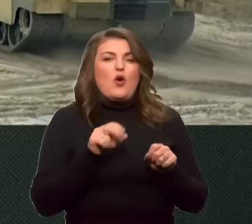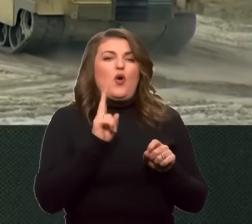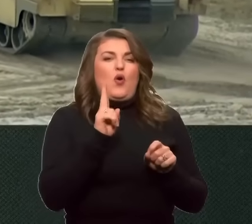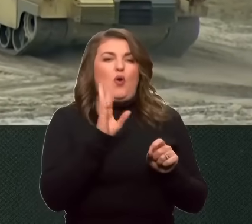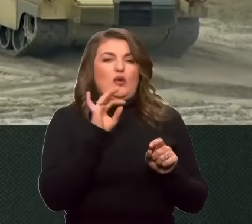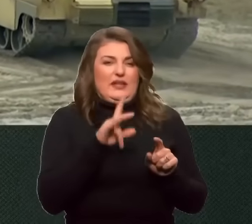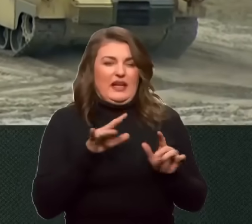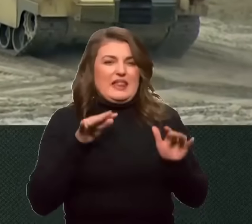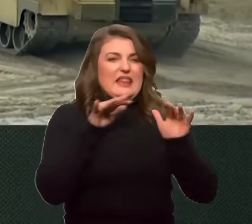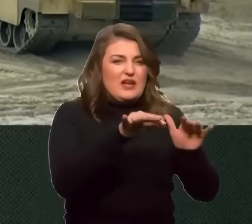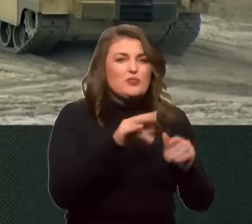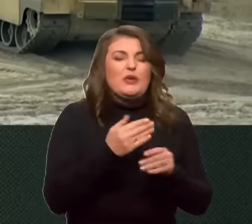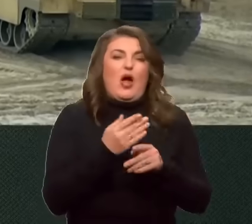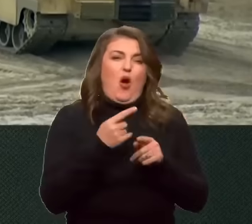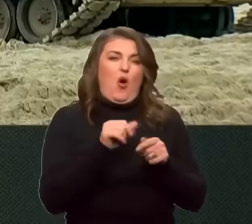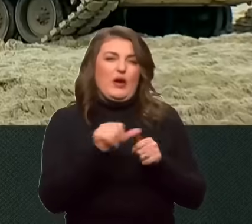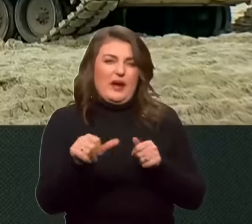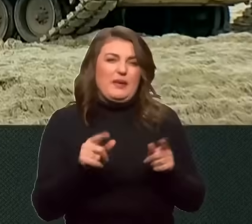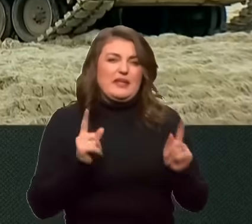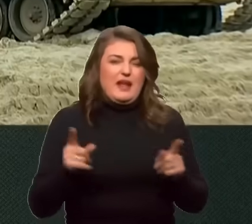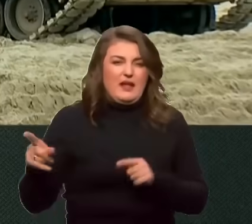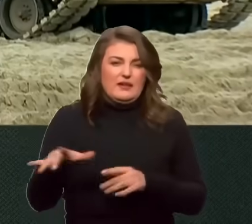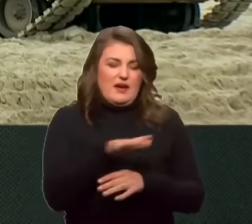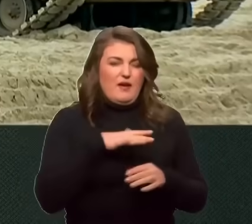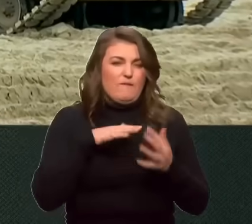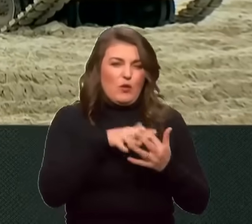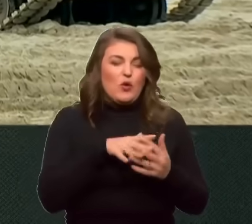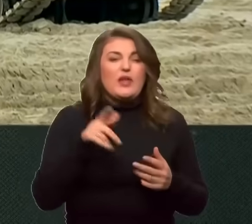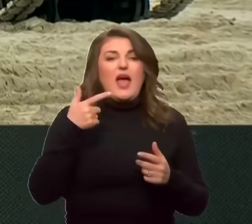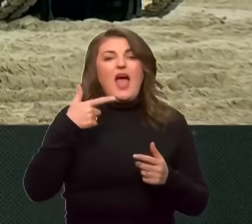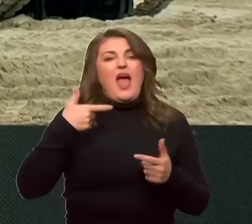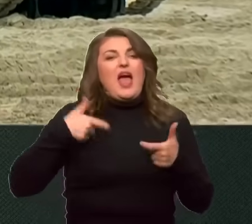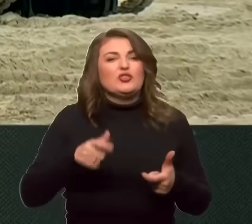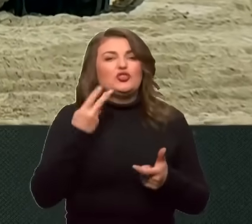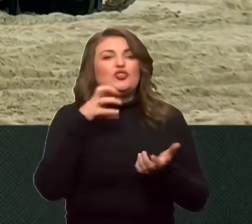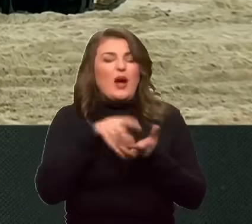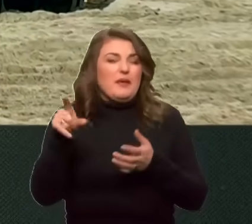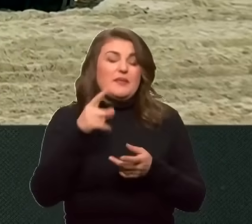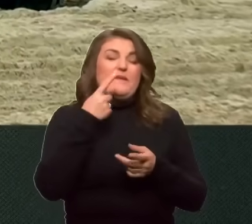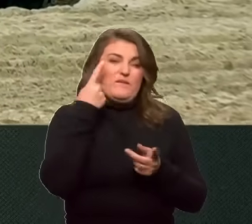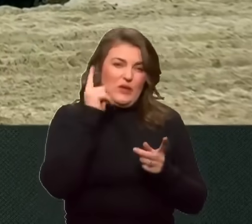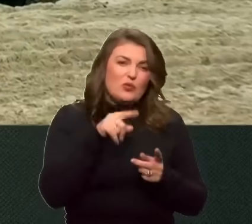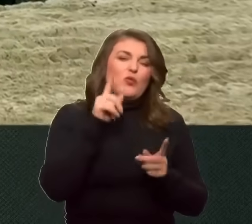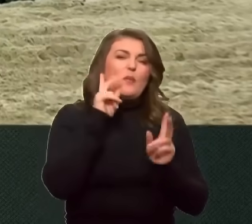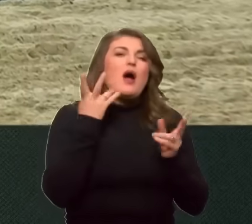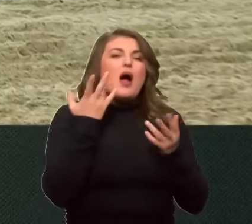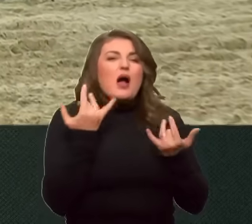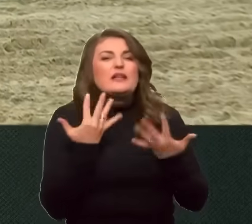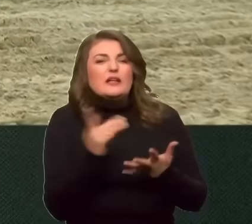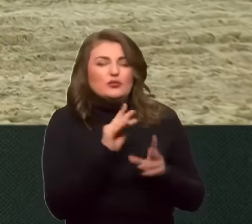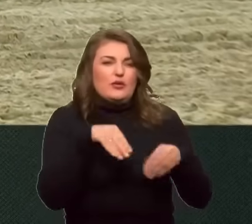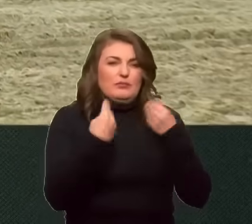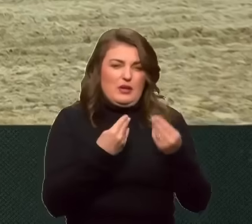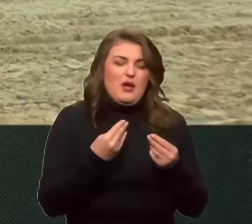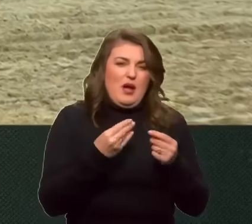на окремих ділянках фронту. Генштабу відніше, де саме і в якій кількості використовувати надану бронетехніку. Ще